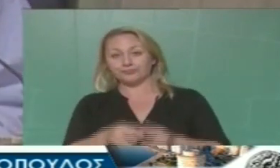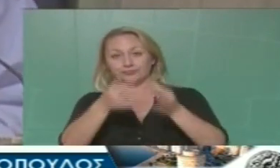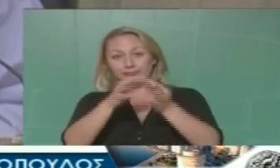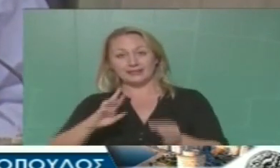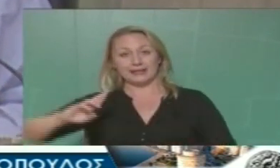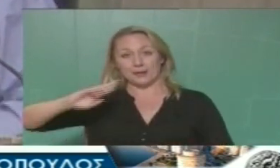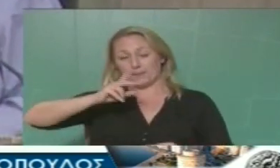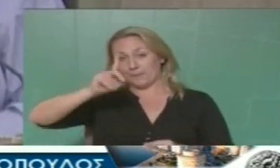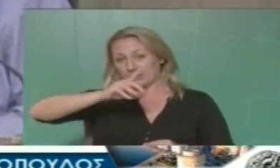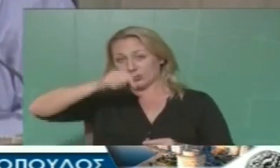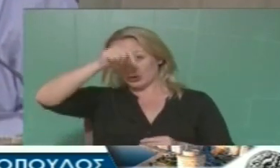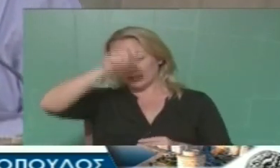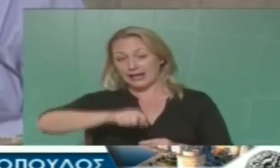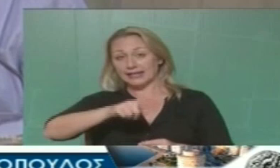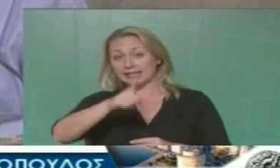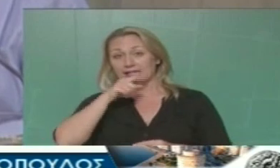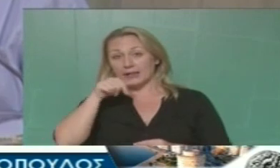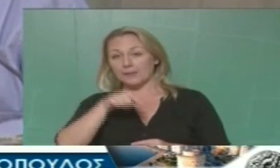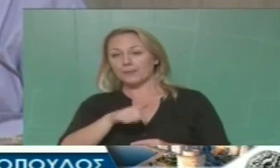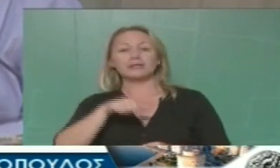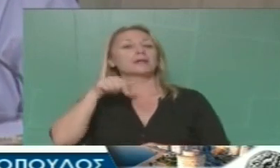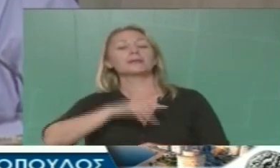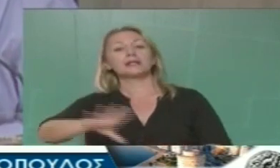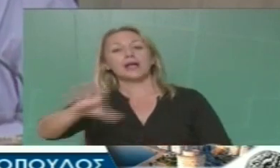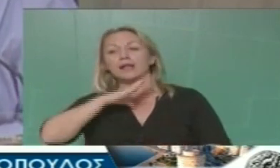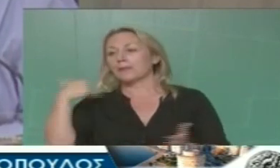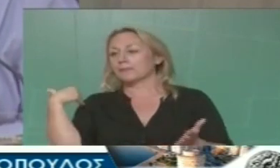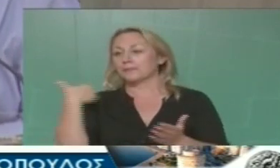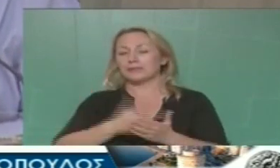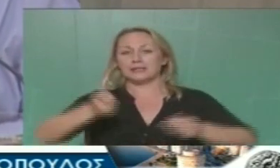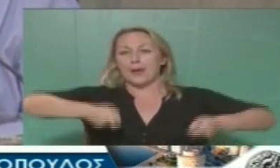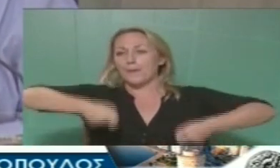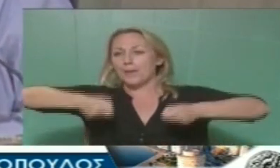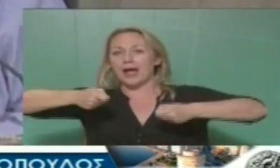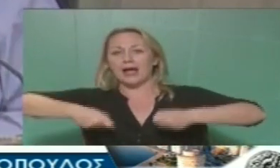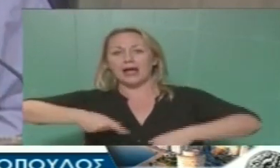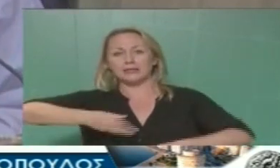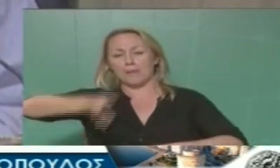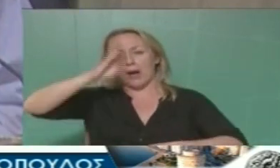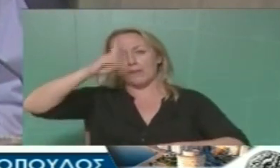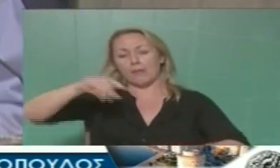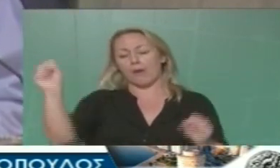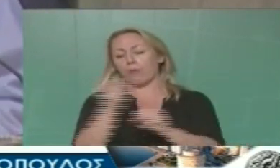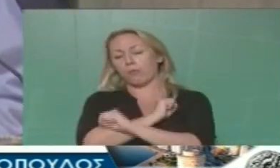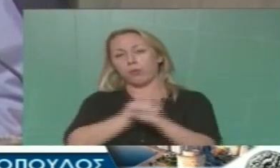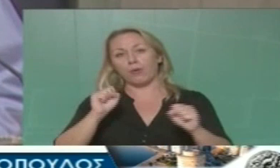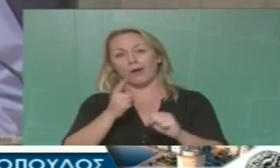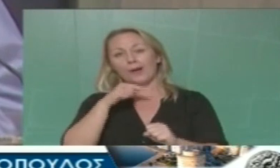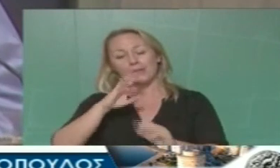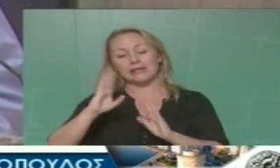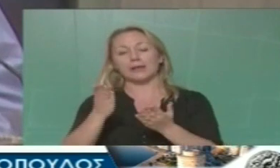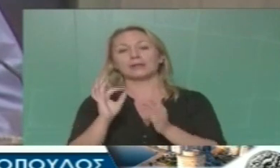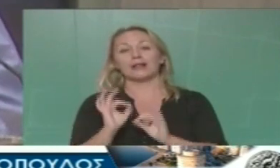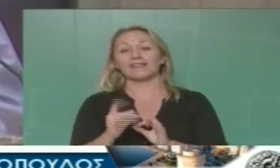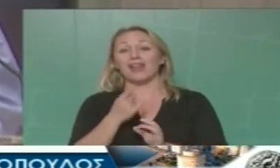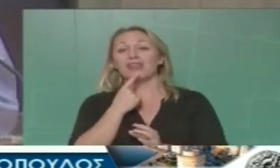Μητσοτάκης, αξιοποιεί την αγανάκτηση, δικαιολογημένη αγανάκτηση, όσων έχουν πληγεί από τα πολυετή έργα. Δεν λέει όμως